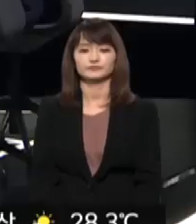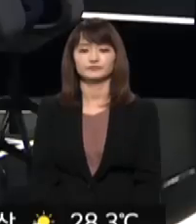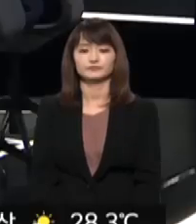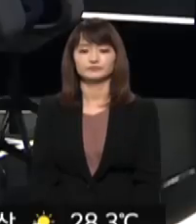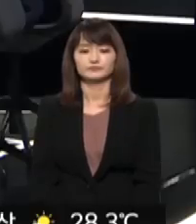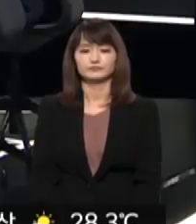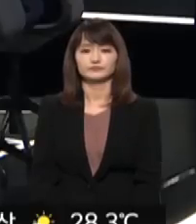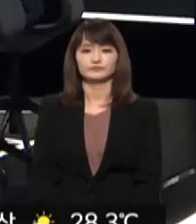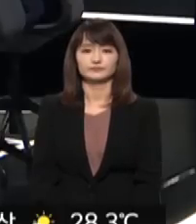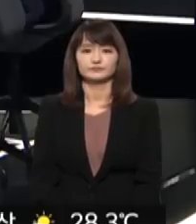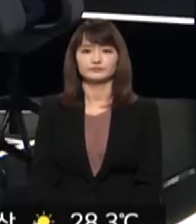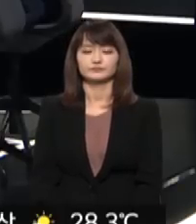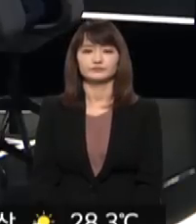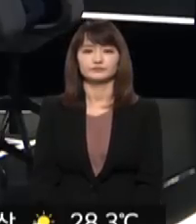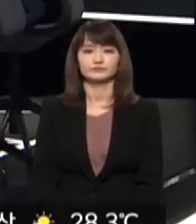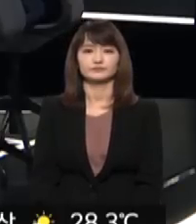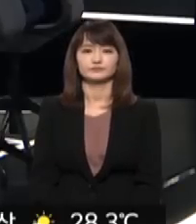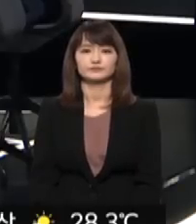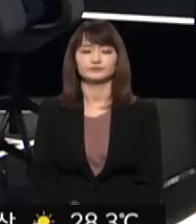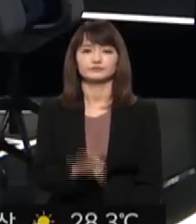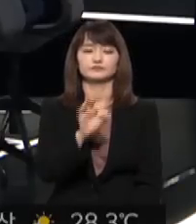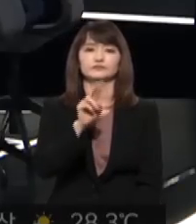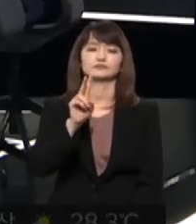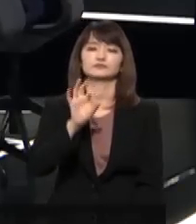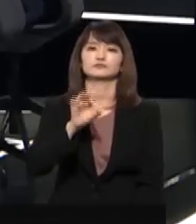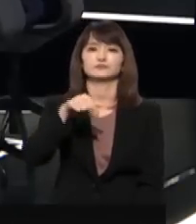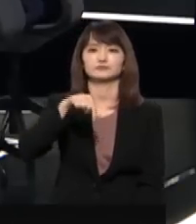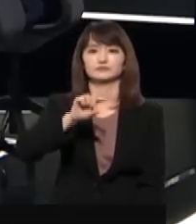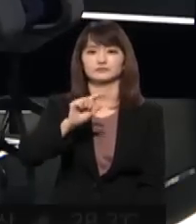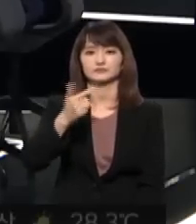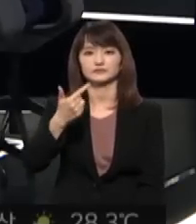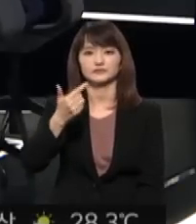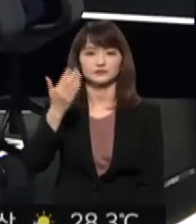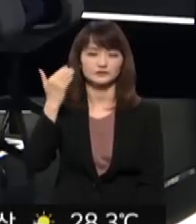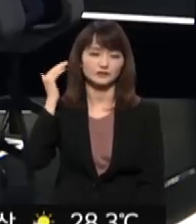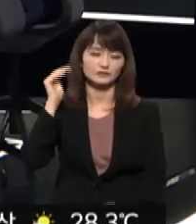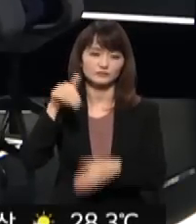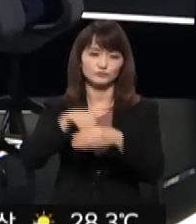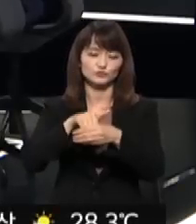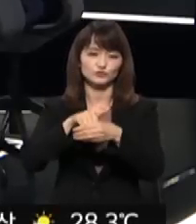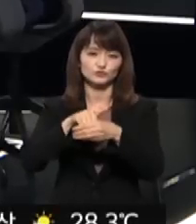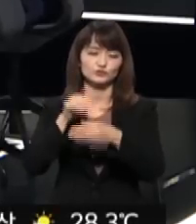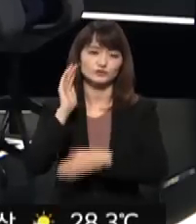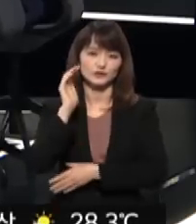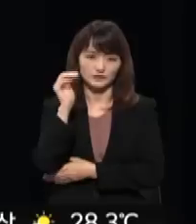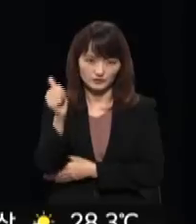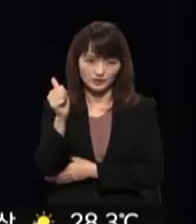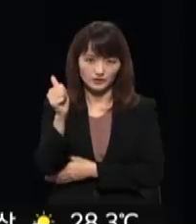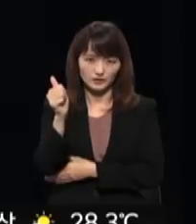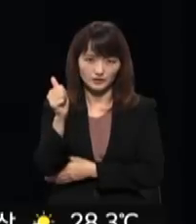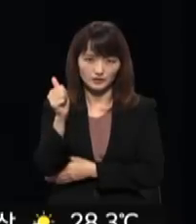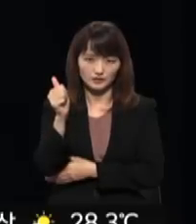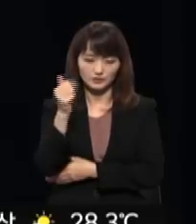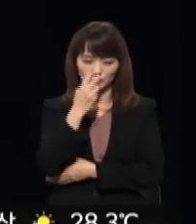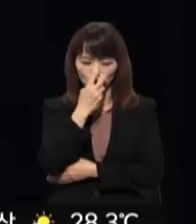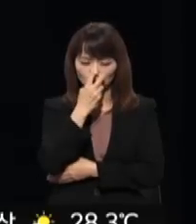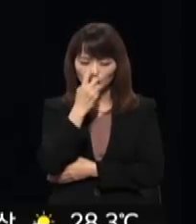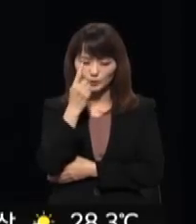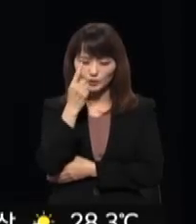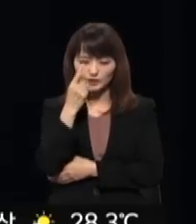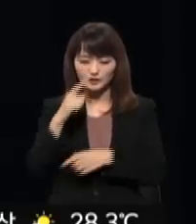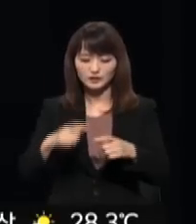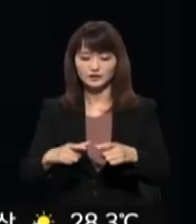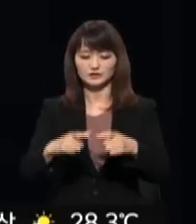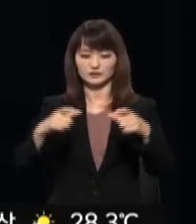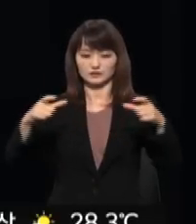부분은 어떨까요 그 양산 문전 대통령의 사주 앞에서 경구역을 300m까지 넓혀서 오늘 그